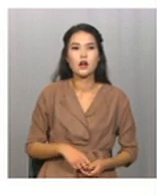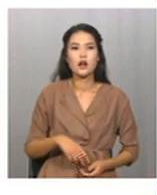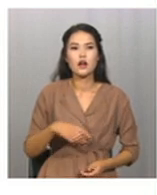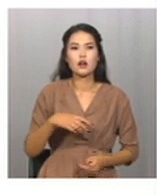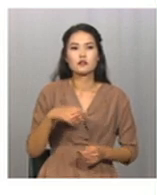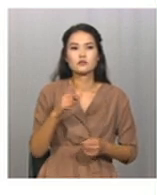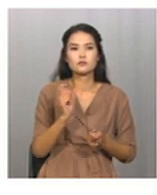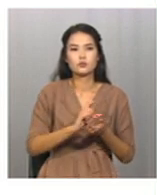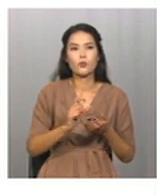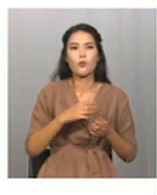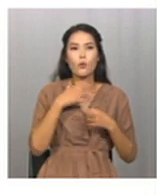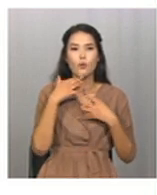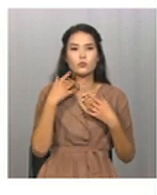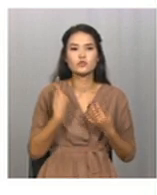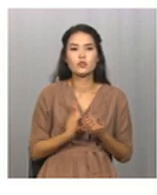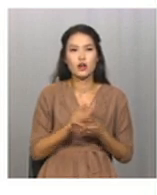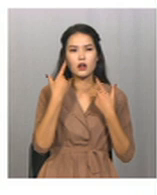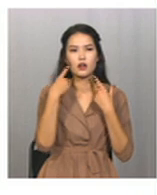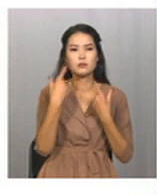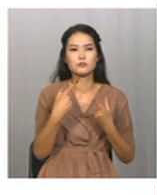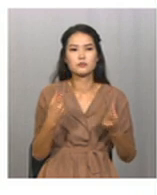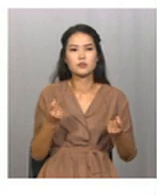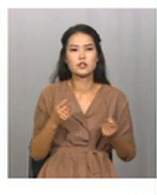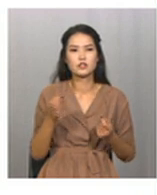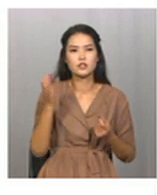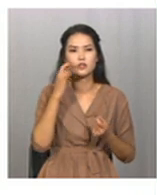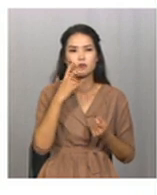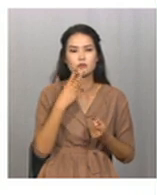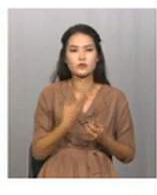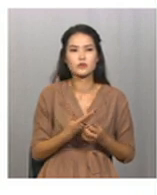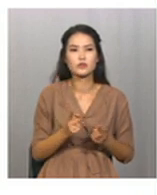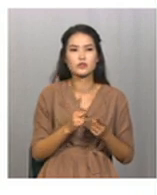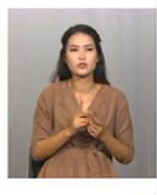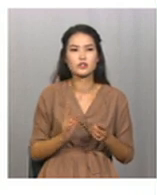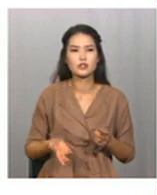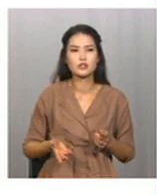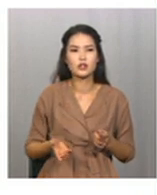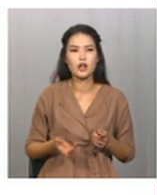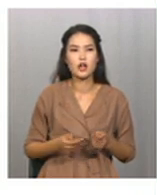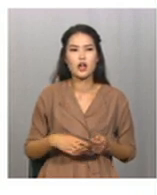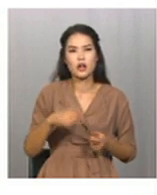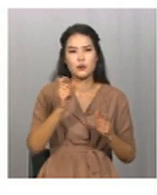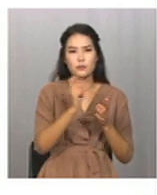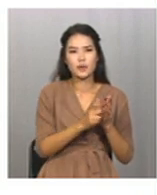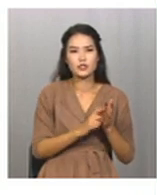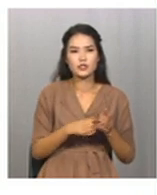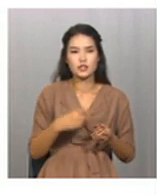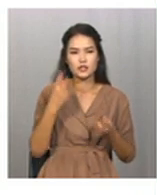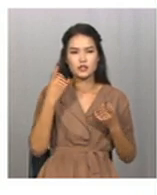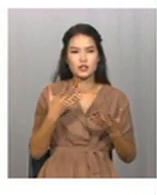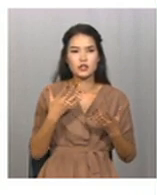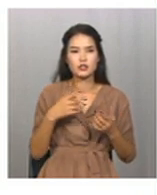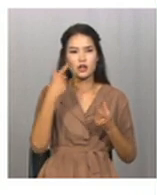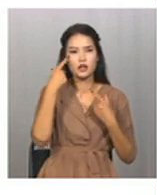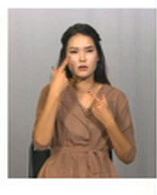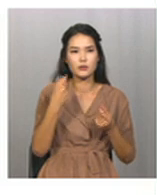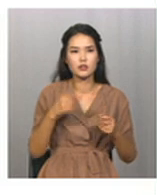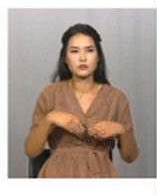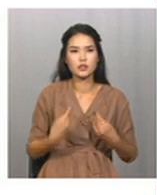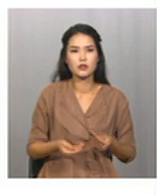Мәтін көпшілікке жаңа ақпаратпен әсер етуді көздейді. Мәтінде нақты ақпараттар